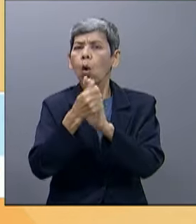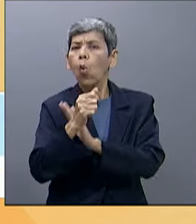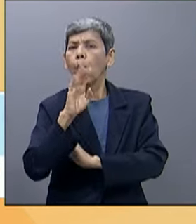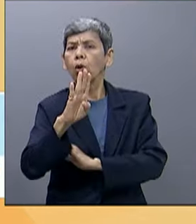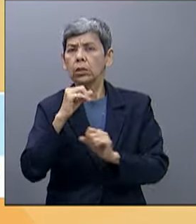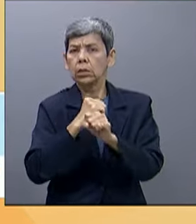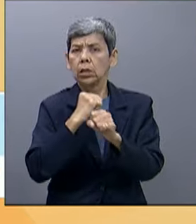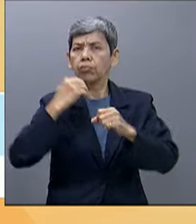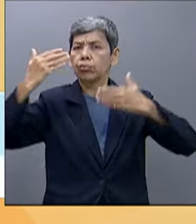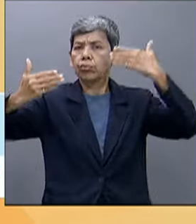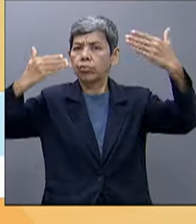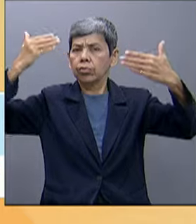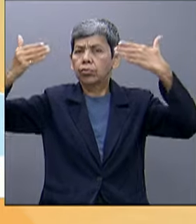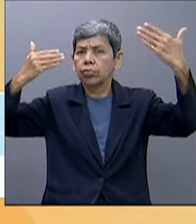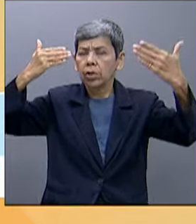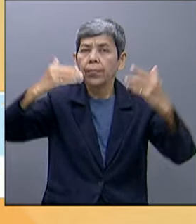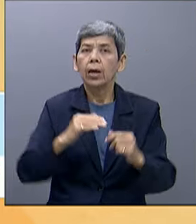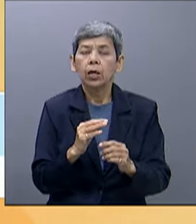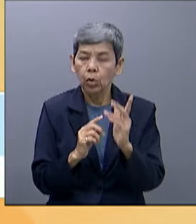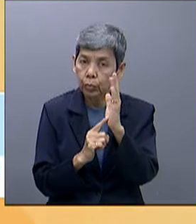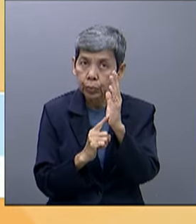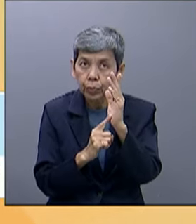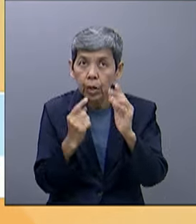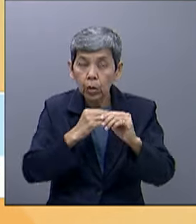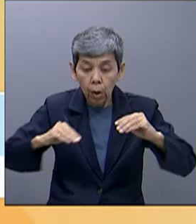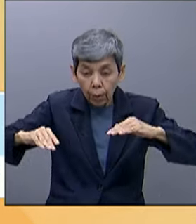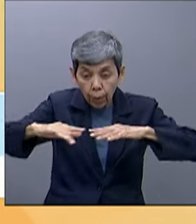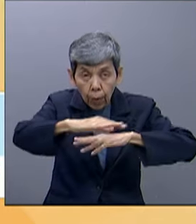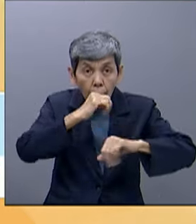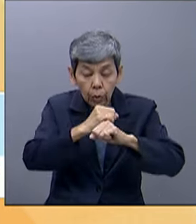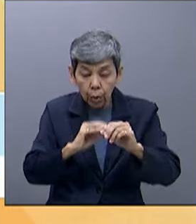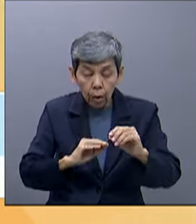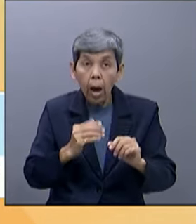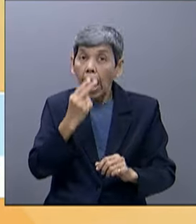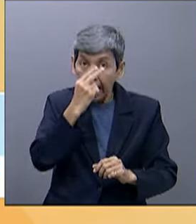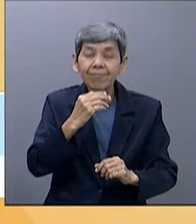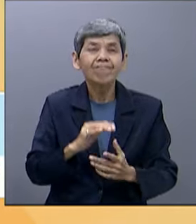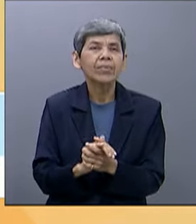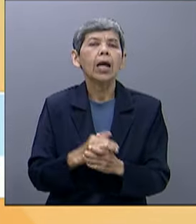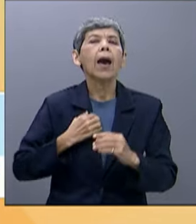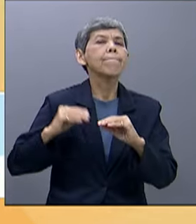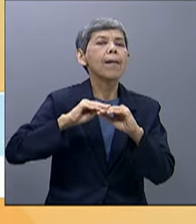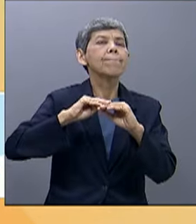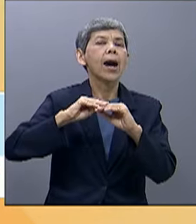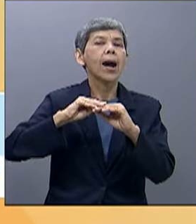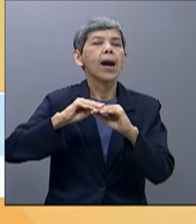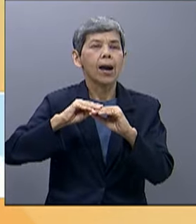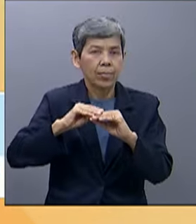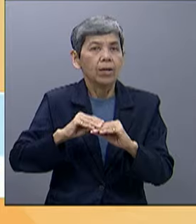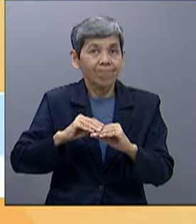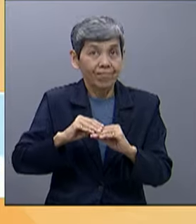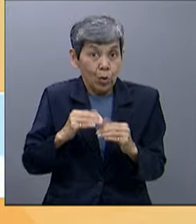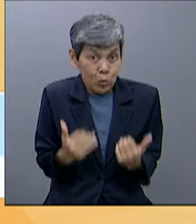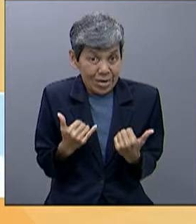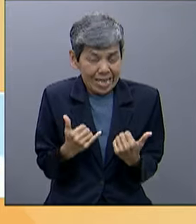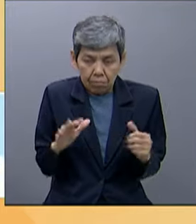มีกิจกรรมทุ่งเทียนเรืองแสงแห่งศรัทธาที่ทุ่งสิมเมืองค่ะก็จะเป็นกิจกรรมที่เสริมกันเข้าไปโดยเฉพาะวันนี้นะคะคร